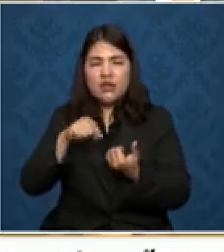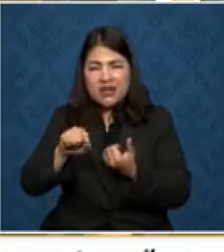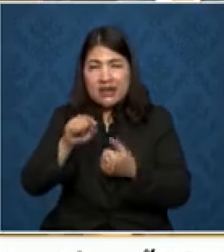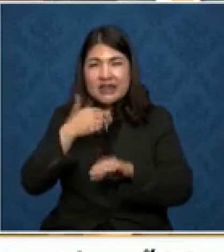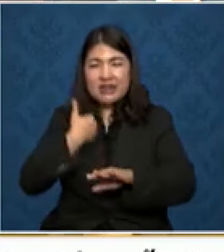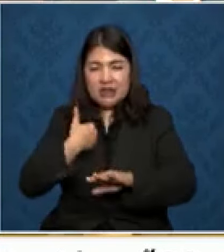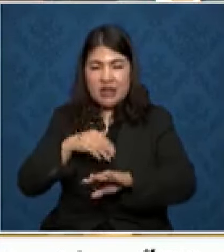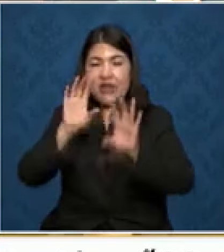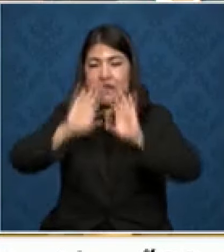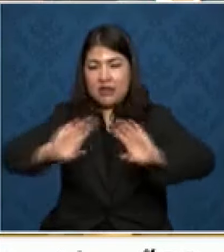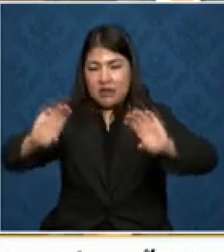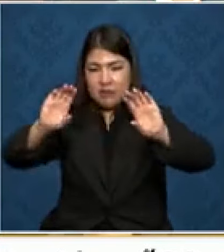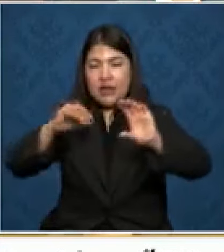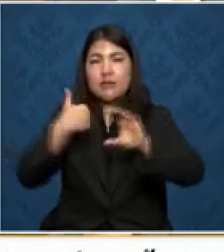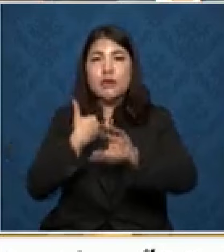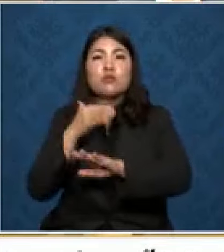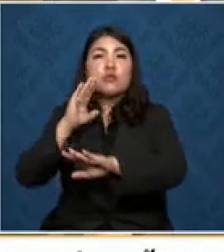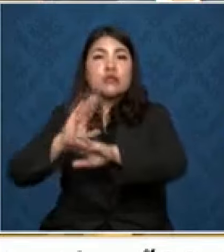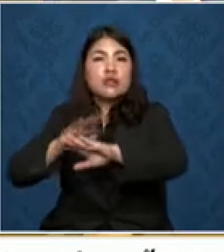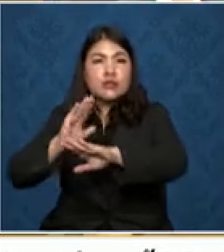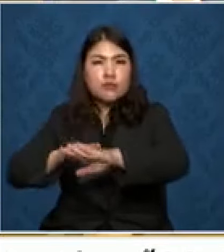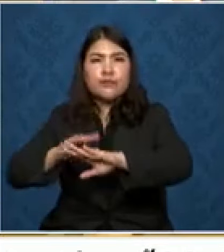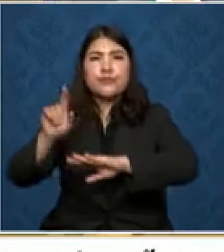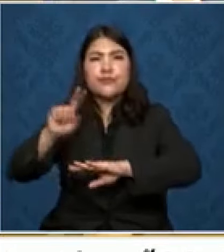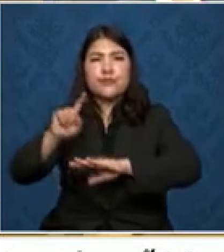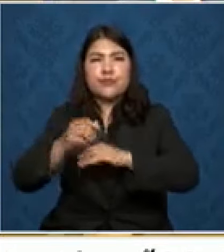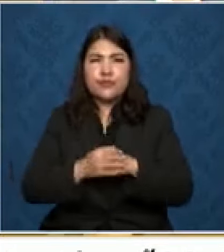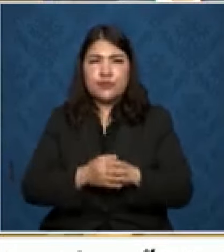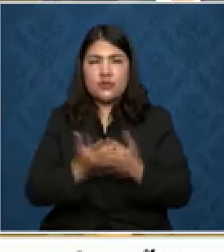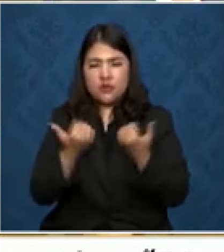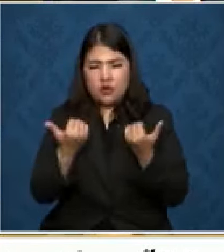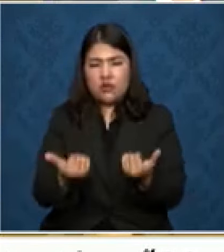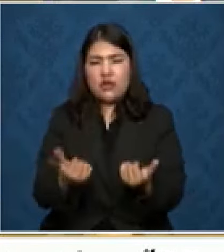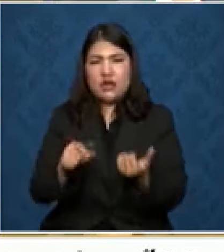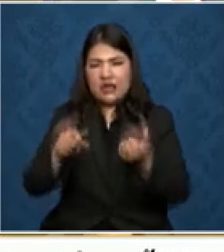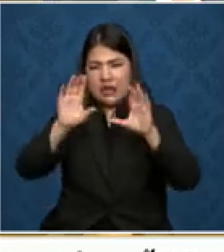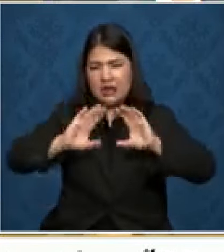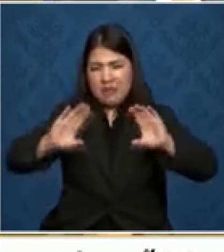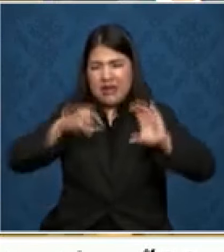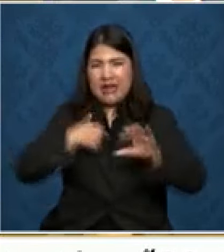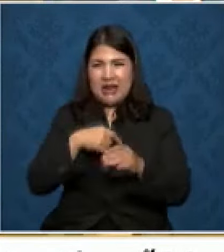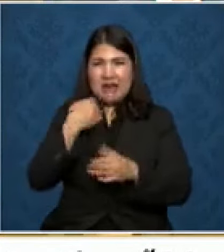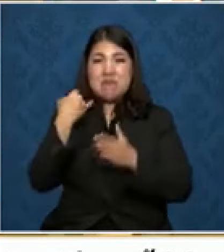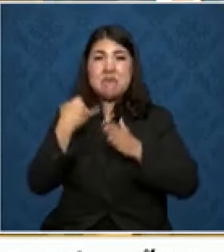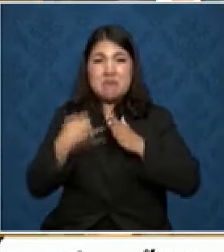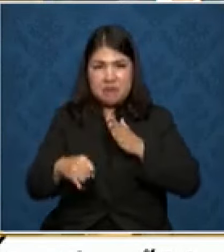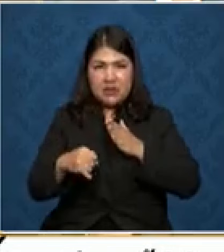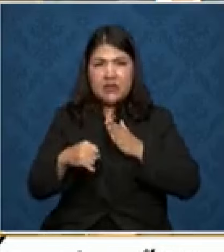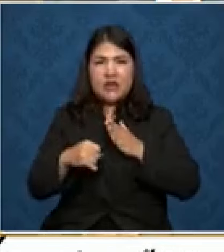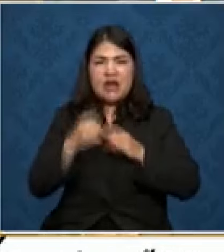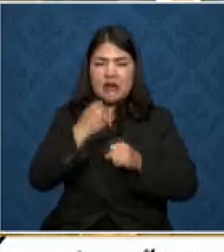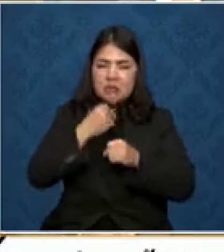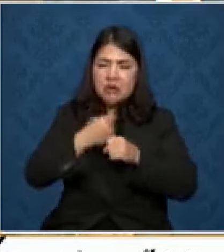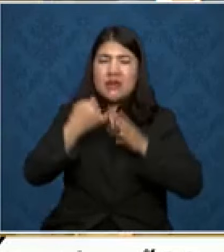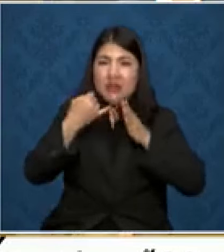เตือนรัฐบาลในสิ่งที่เห็นว่ารัฐบาลกำลังเดินผิดทางและพร้อมสนุสนับสนุน